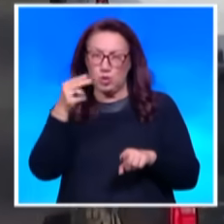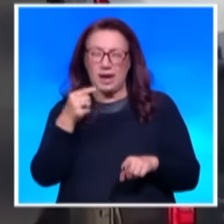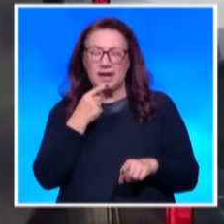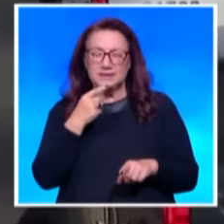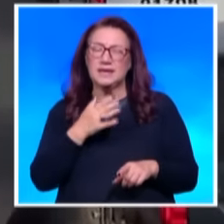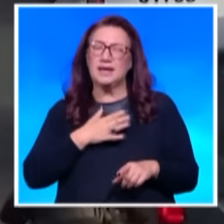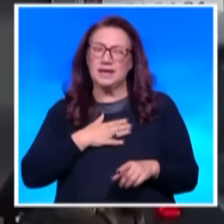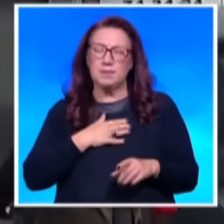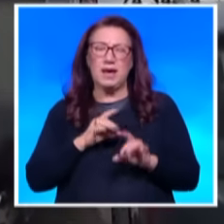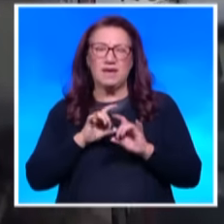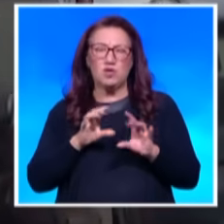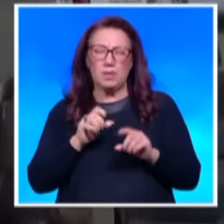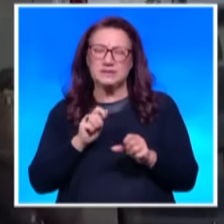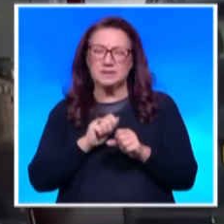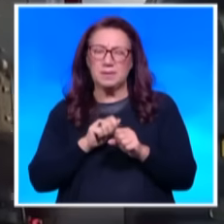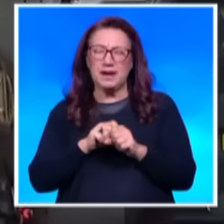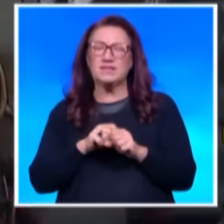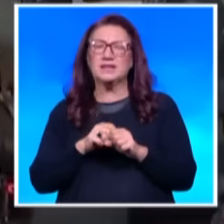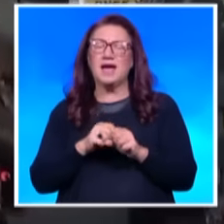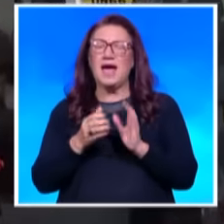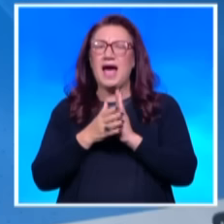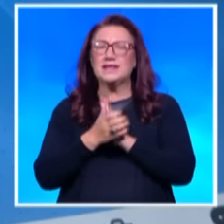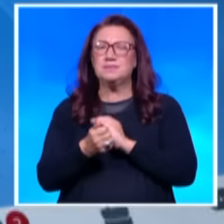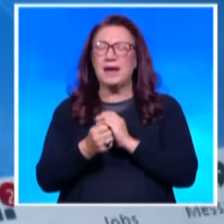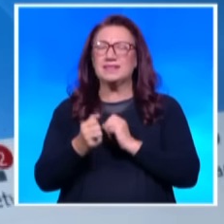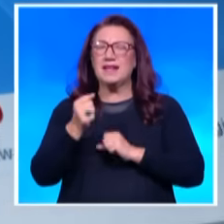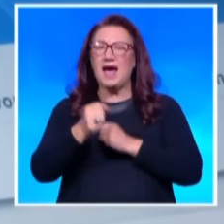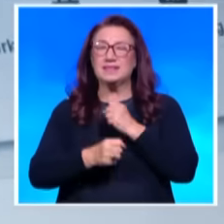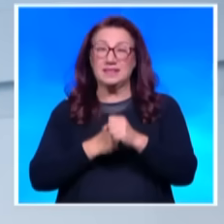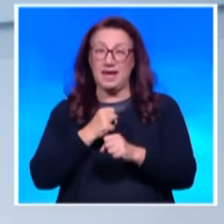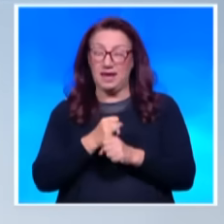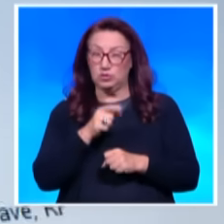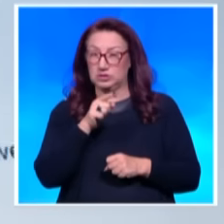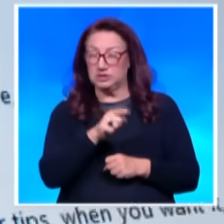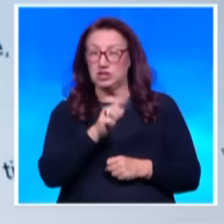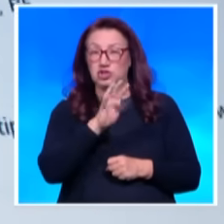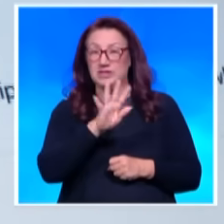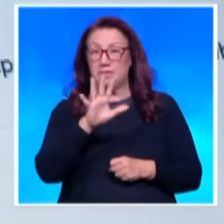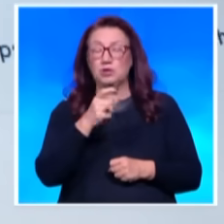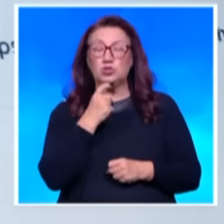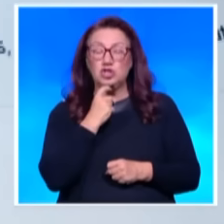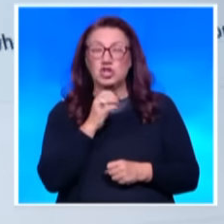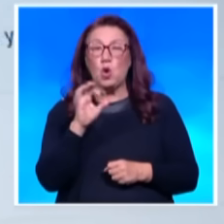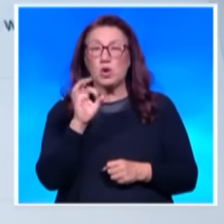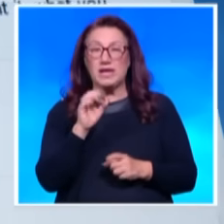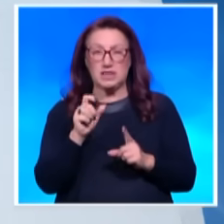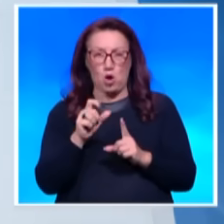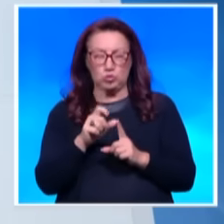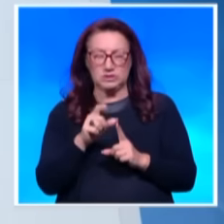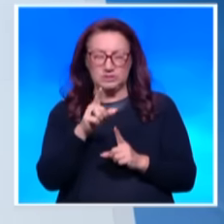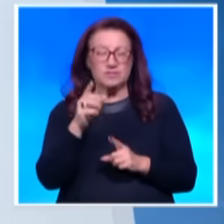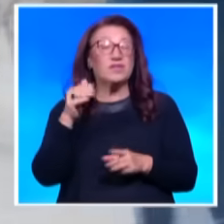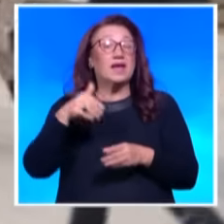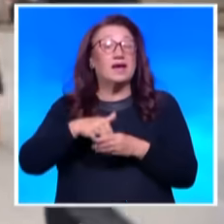експертна дейност от страна на 45-годишният Орлин Русев в Министерството на енергетиката. Архивите